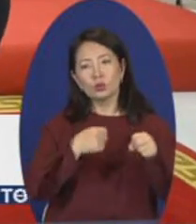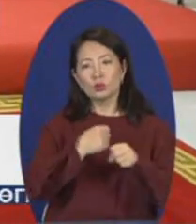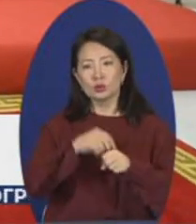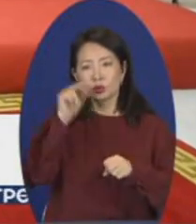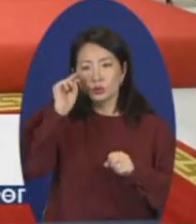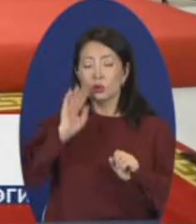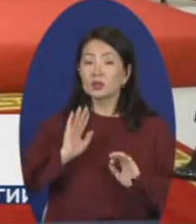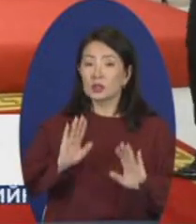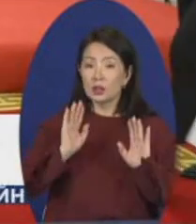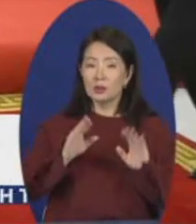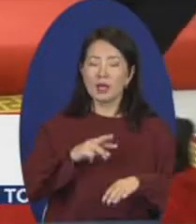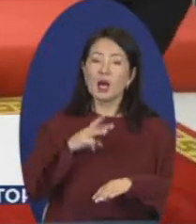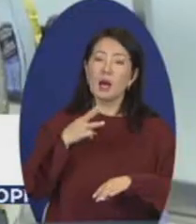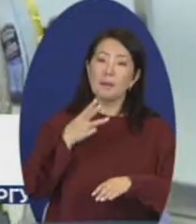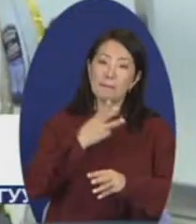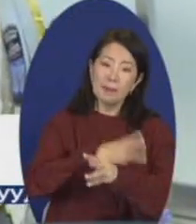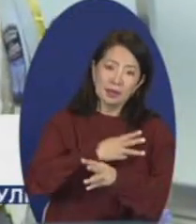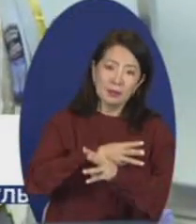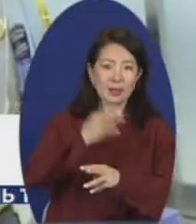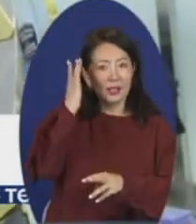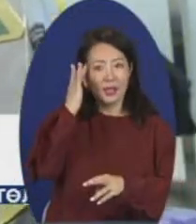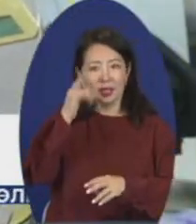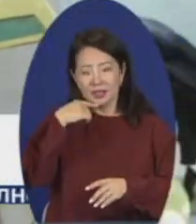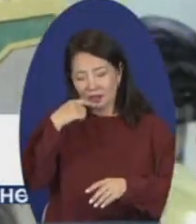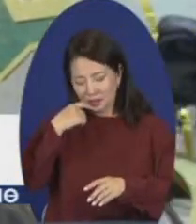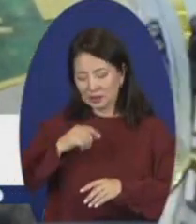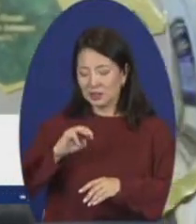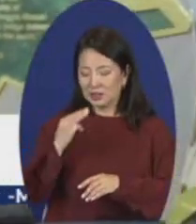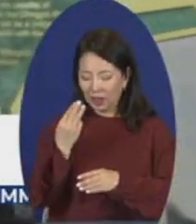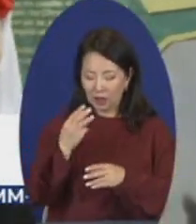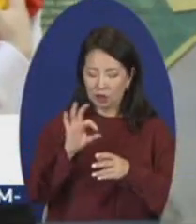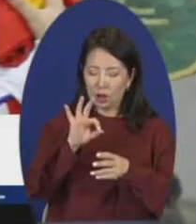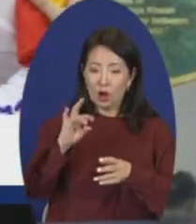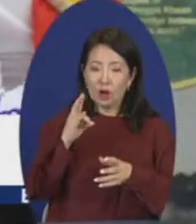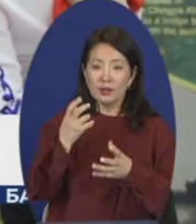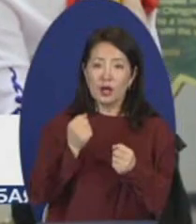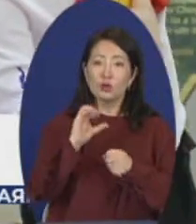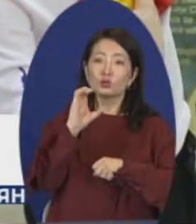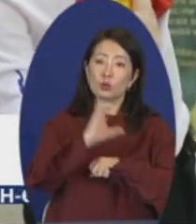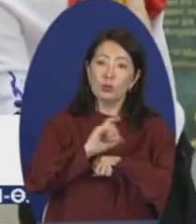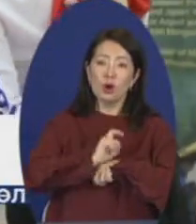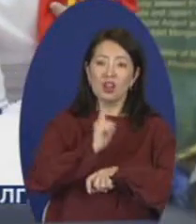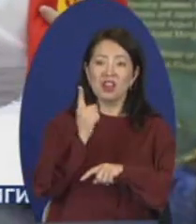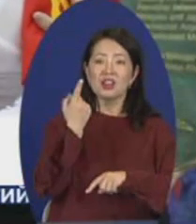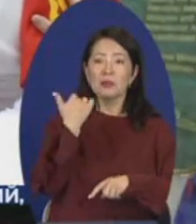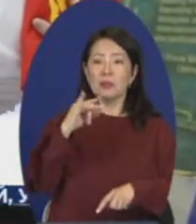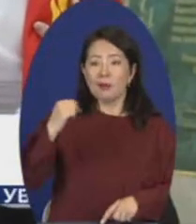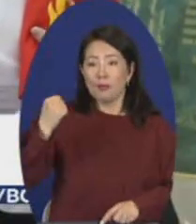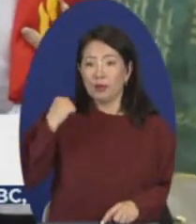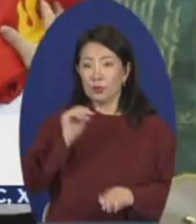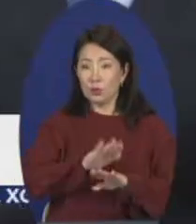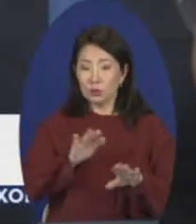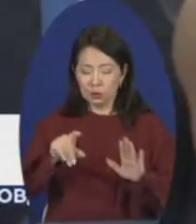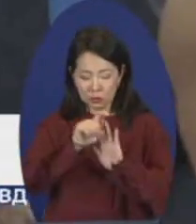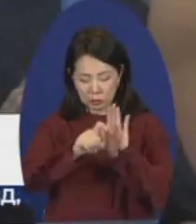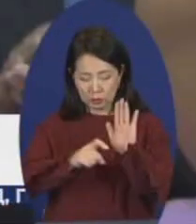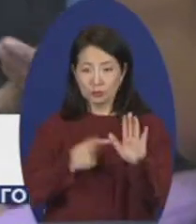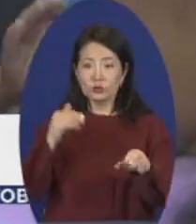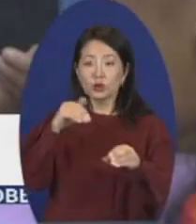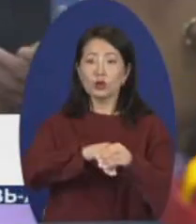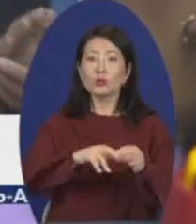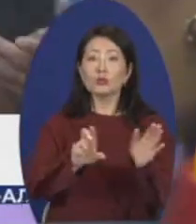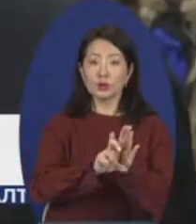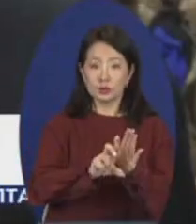төгссөн математик болон гадаад хэлний элсэлтийн ерөнхий шалгалтын онооны дунджаар сум хороондоо тэргүүлсэн суралцагч хөтөлбөр тамрагдах боломжтой